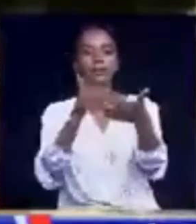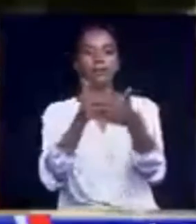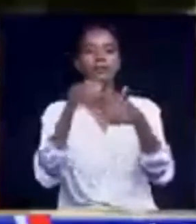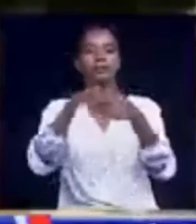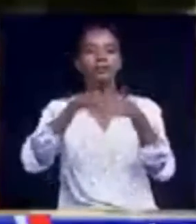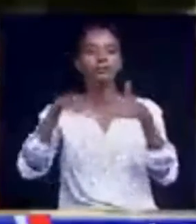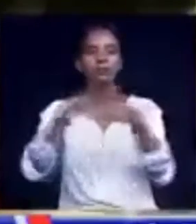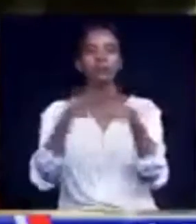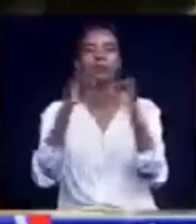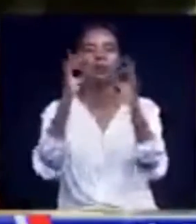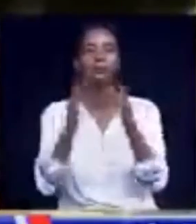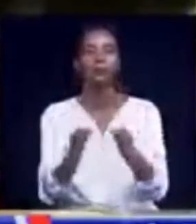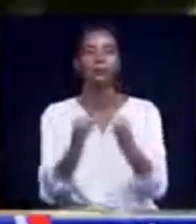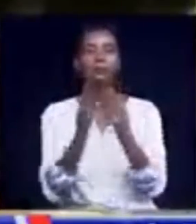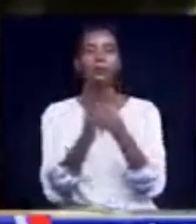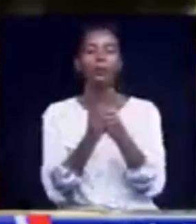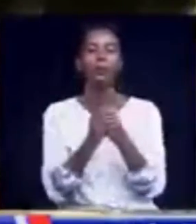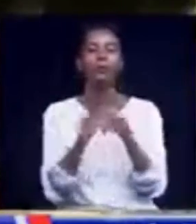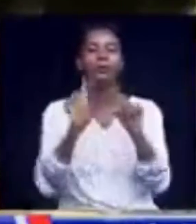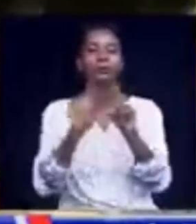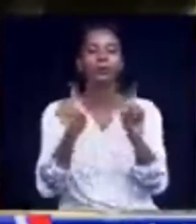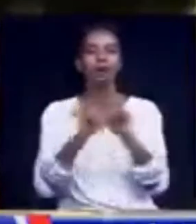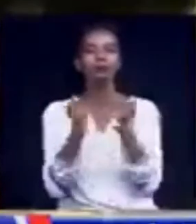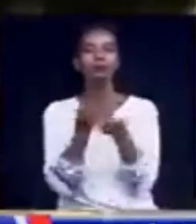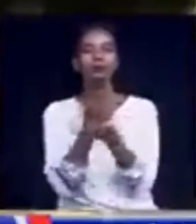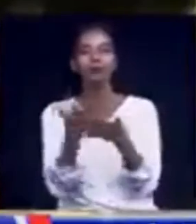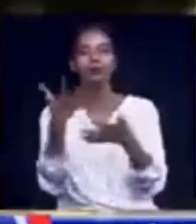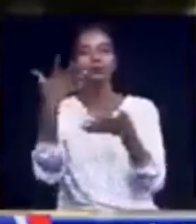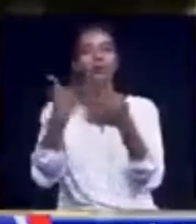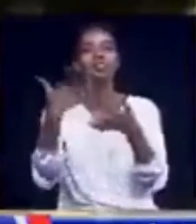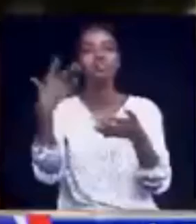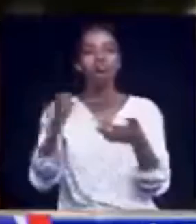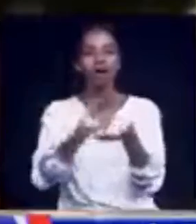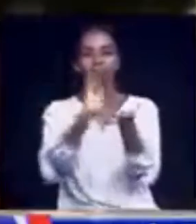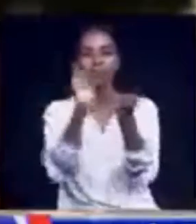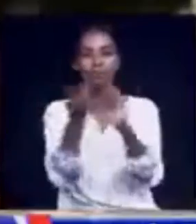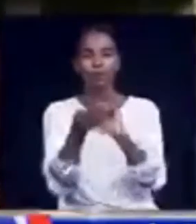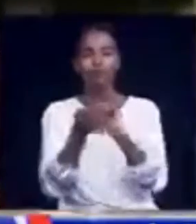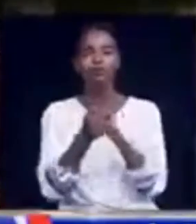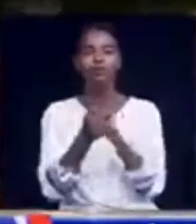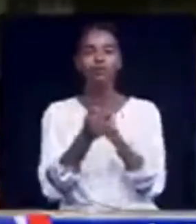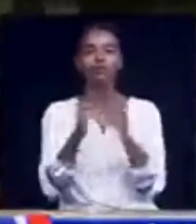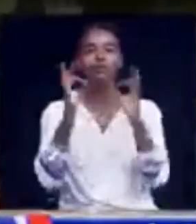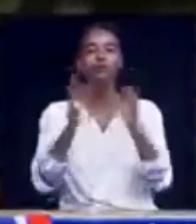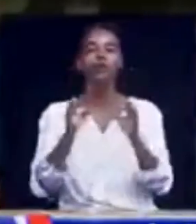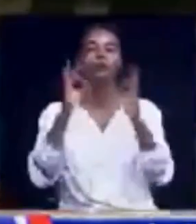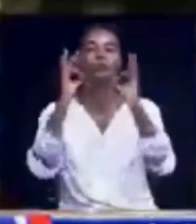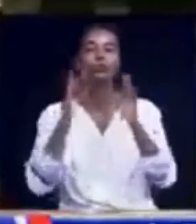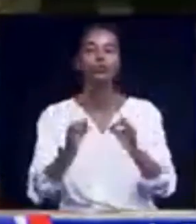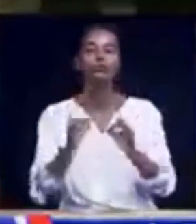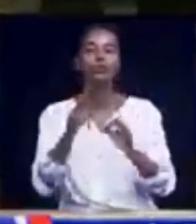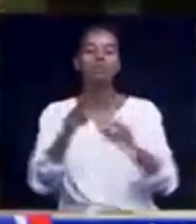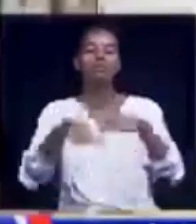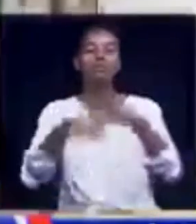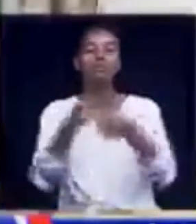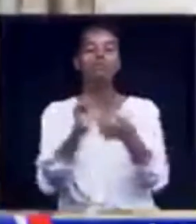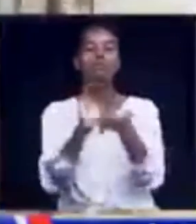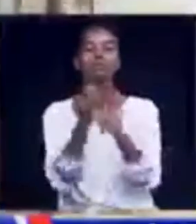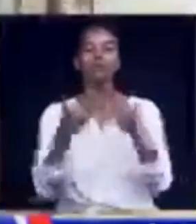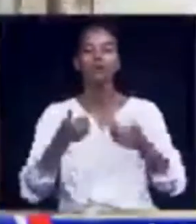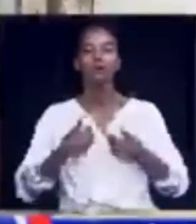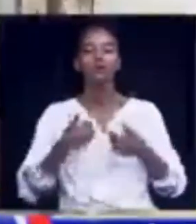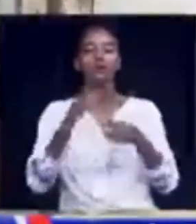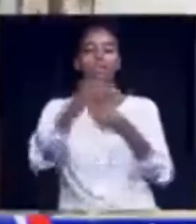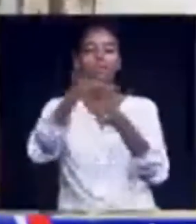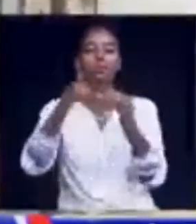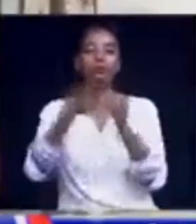ገንዘብ ተመድቦ ለተለያዩ ቁሳቁሶች መግዣ የሚሆን ውሳኔ ተወስኖ በዛ አግባብ እየሄደ ያለበት ሁኔታ ነው ያለው።